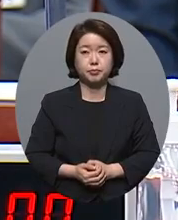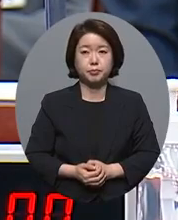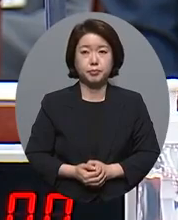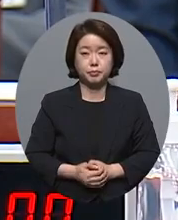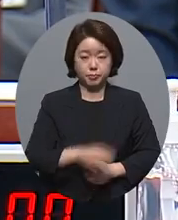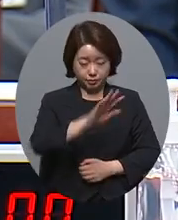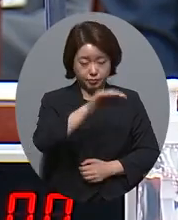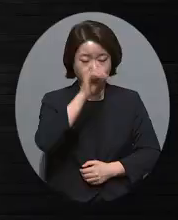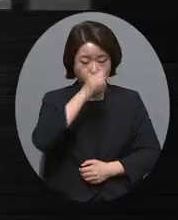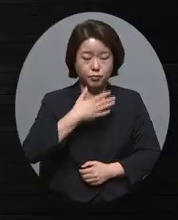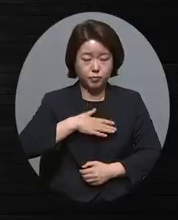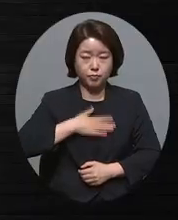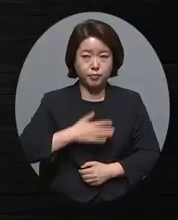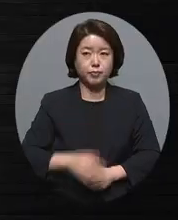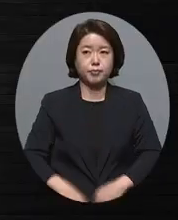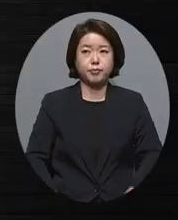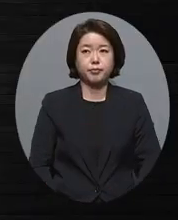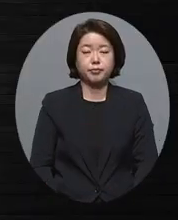좋습니다 알겠습니다